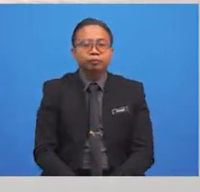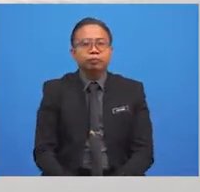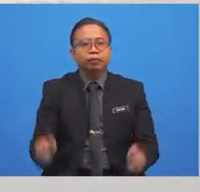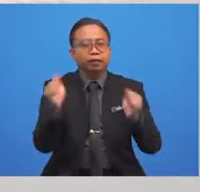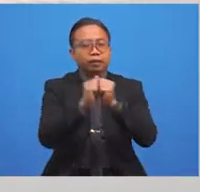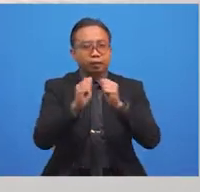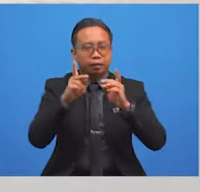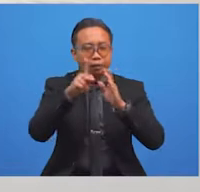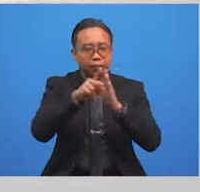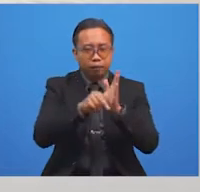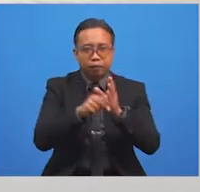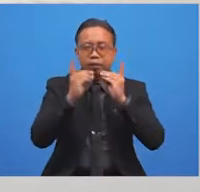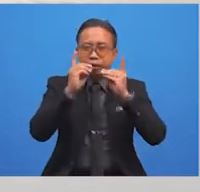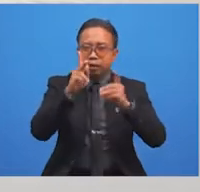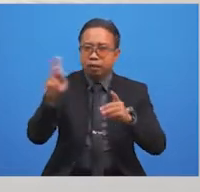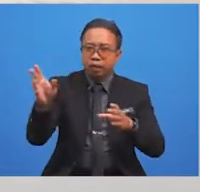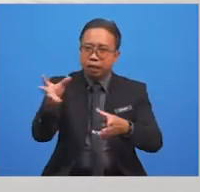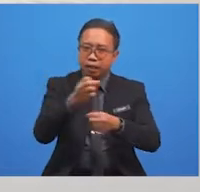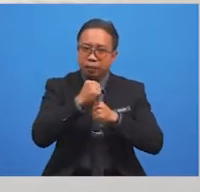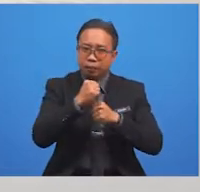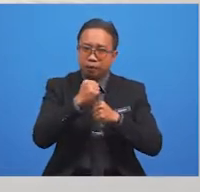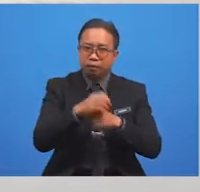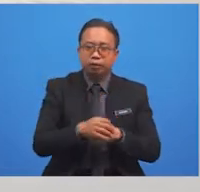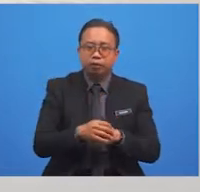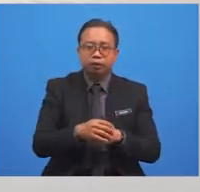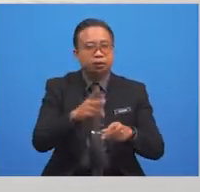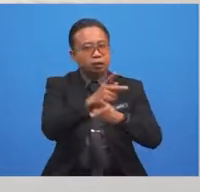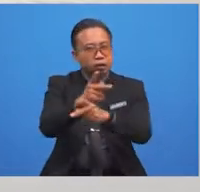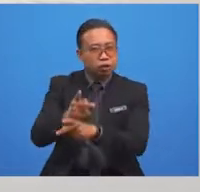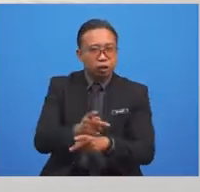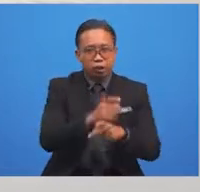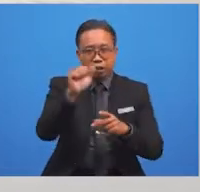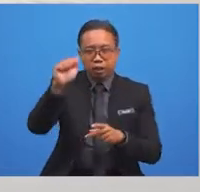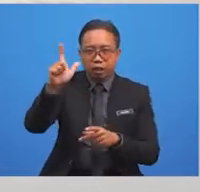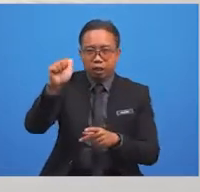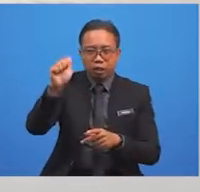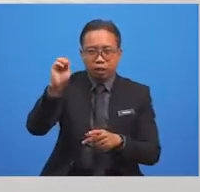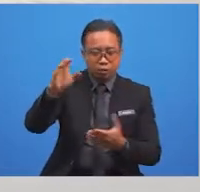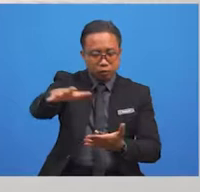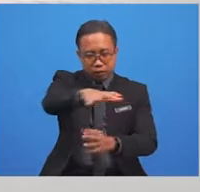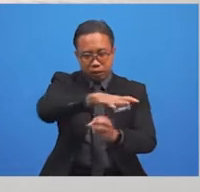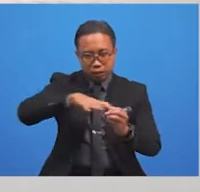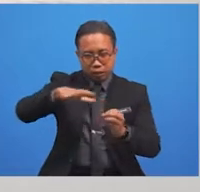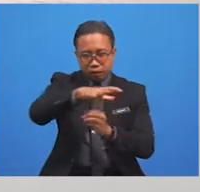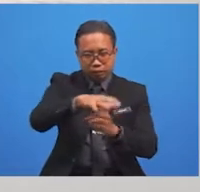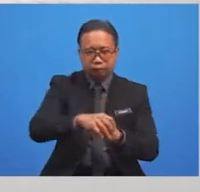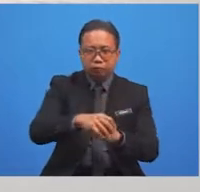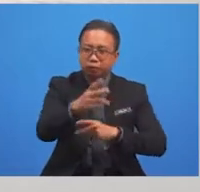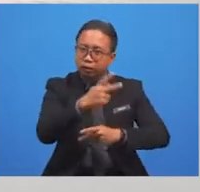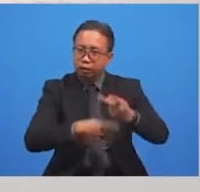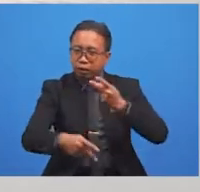Dengan pendidikan, ia dapat melestarikan alam sekitar. Contohnya, program Kita